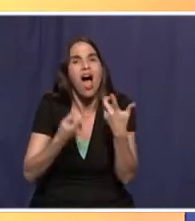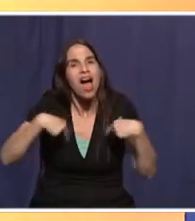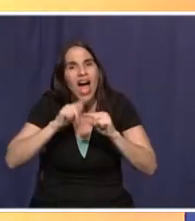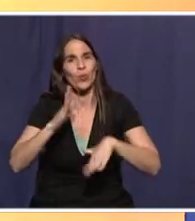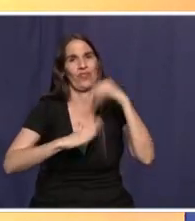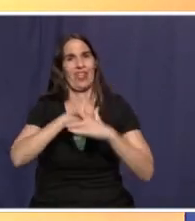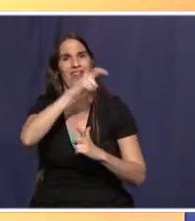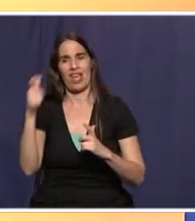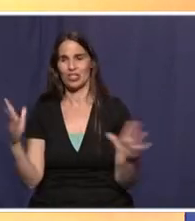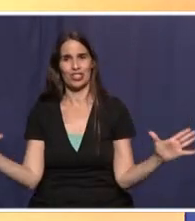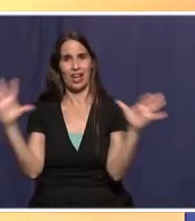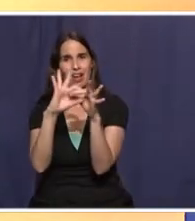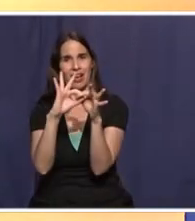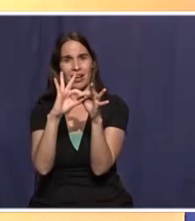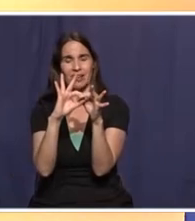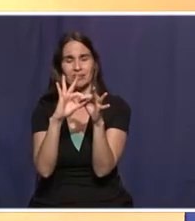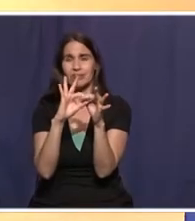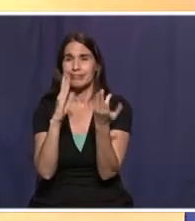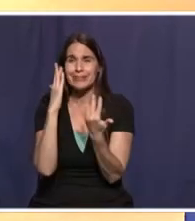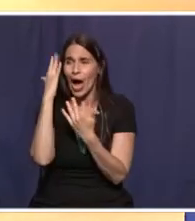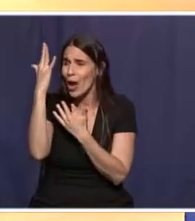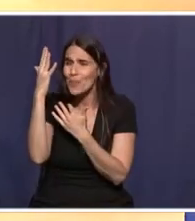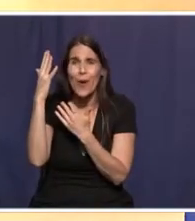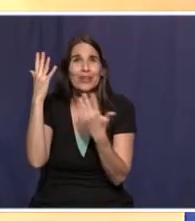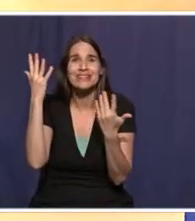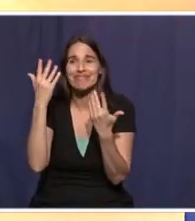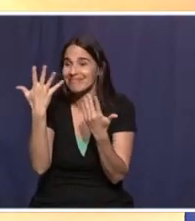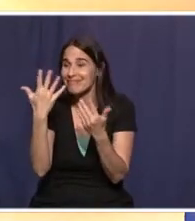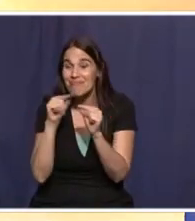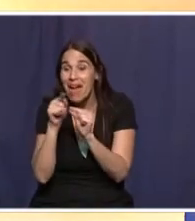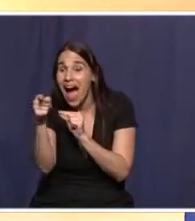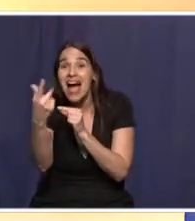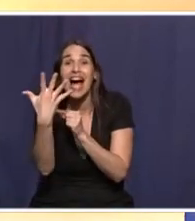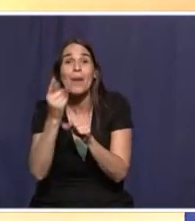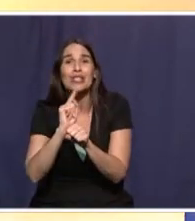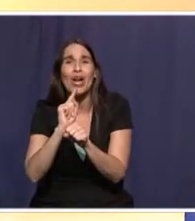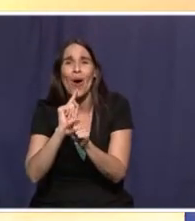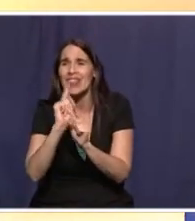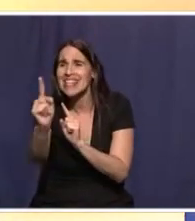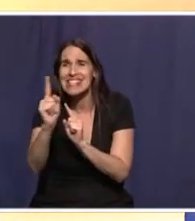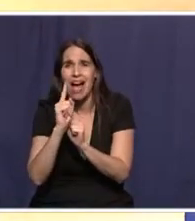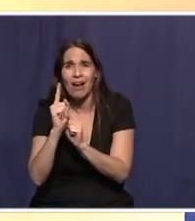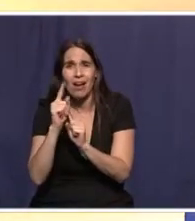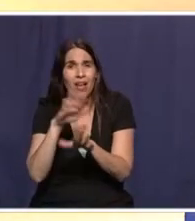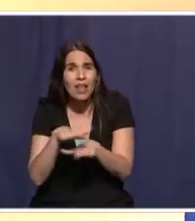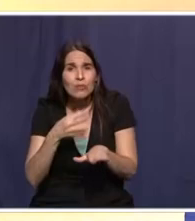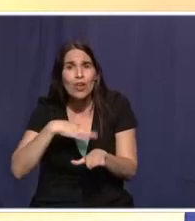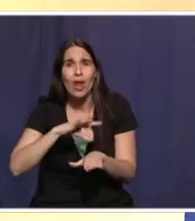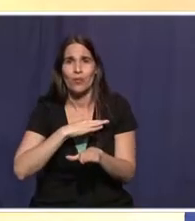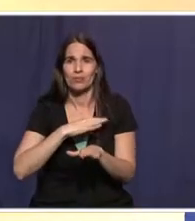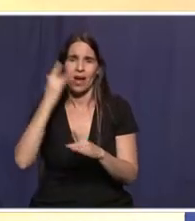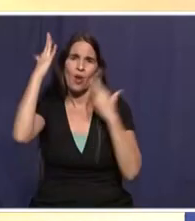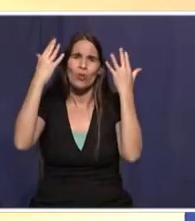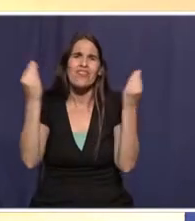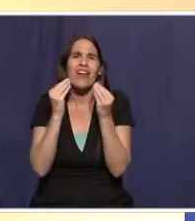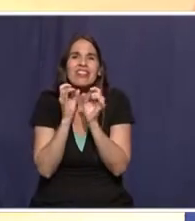אותם חלומות במרחק של 5 דקות נסיעה כבר הסכמנו שהחלומות של הילדים שלנו הם דבר טהור